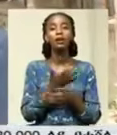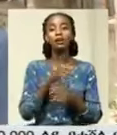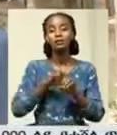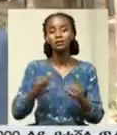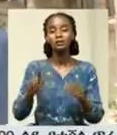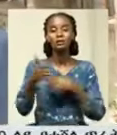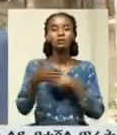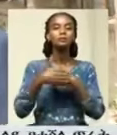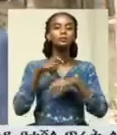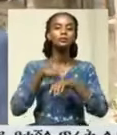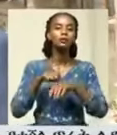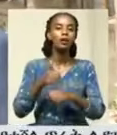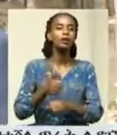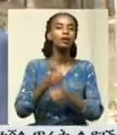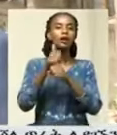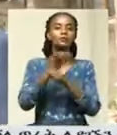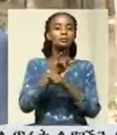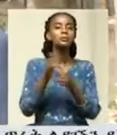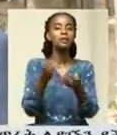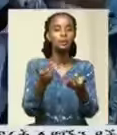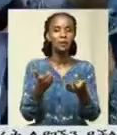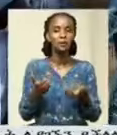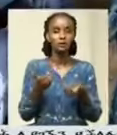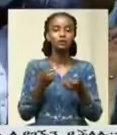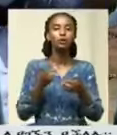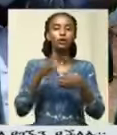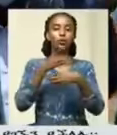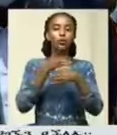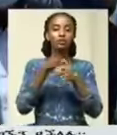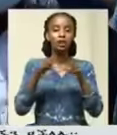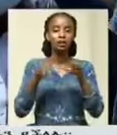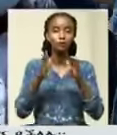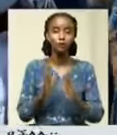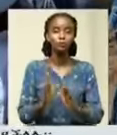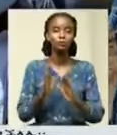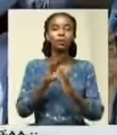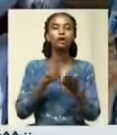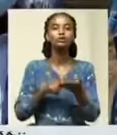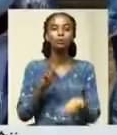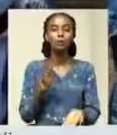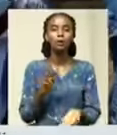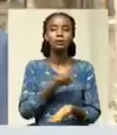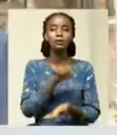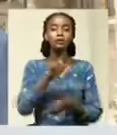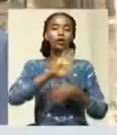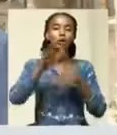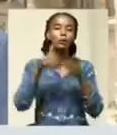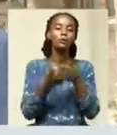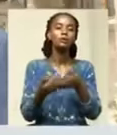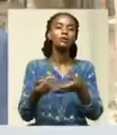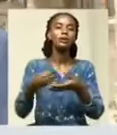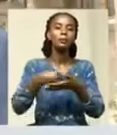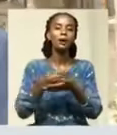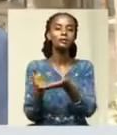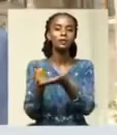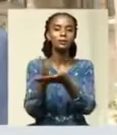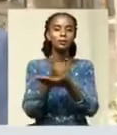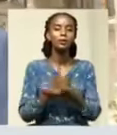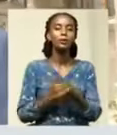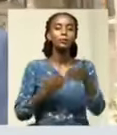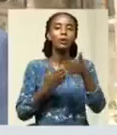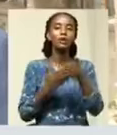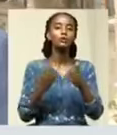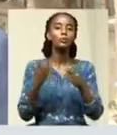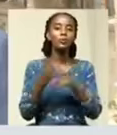በቅርብ ጊዜ ድጋፍም እንደሚያሻቸው ኮንትራክተሮቹም አንስተዋል። እነዛን ሁሉ በግብዓት ሰብስበናልና ማነቆ